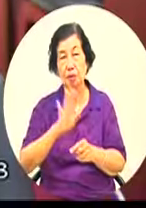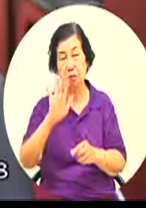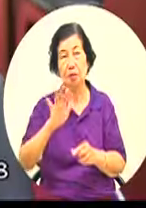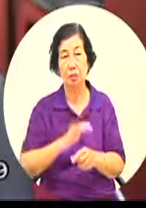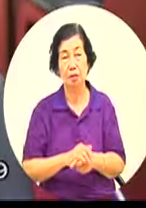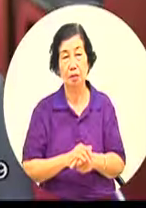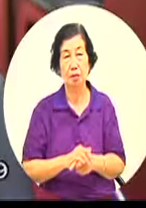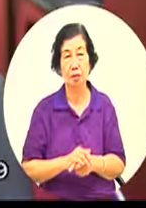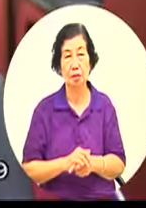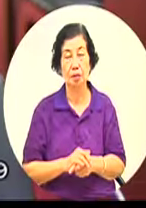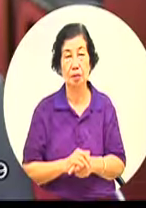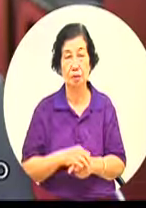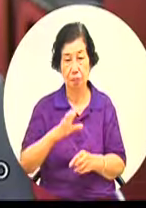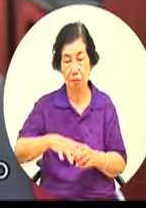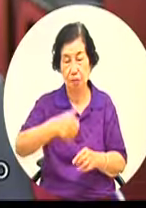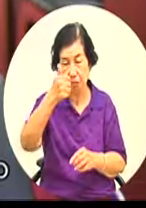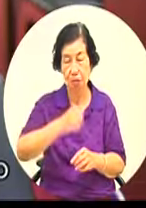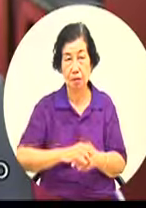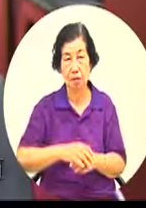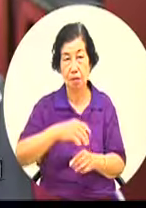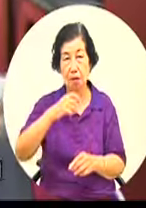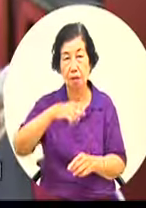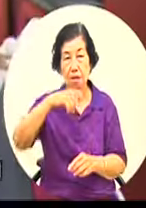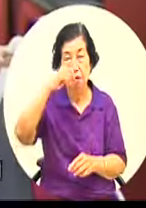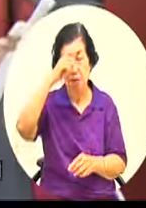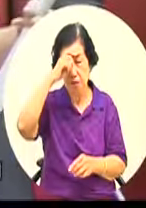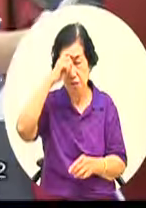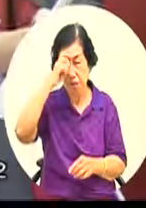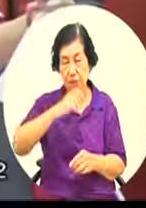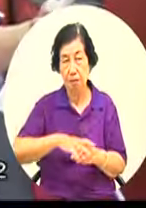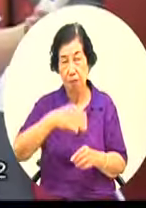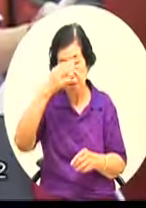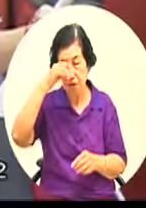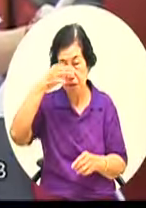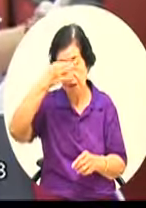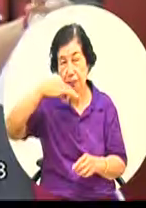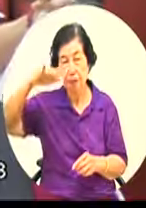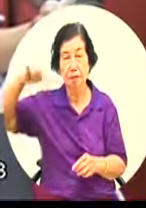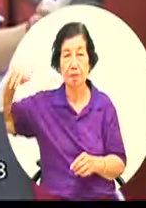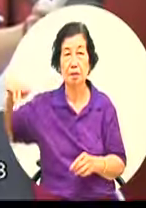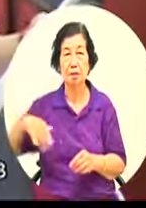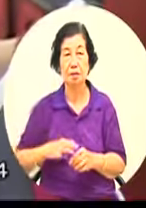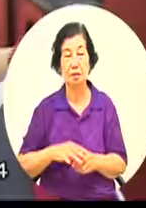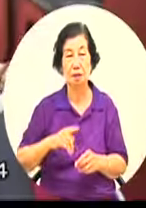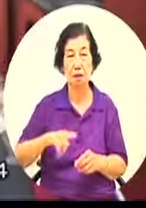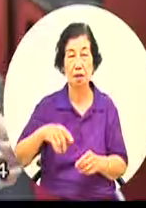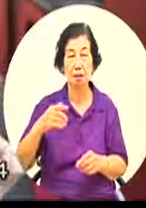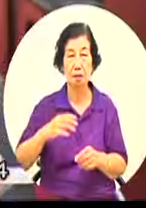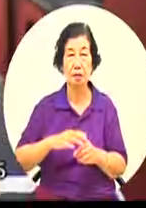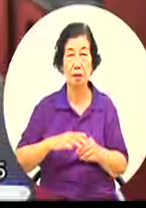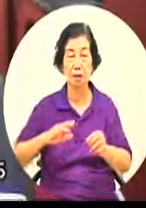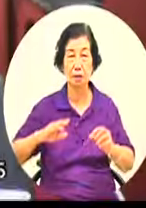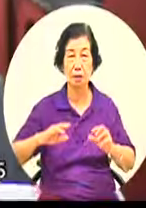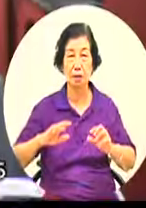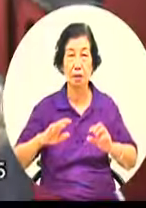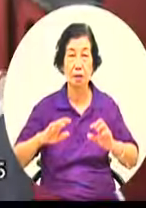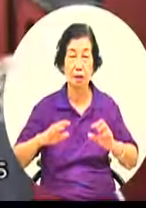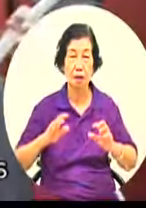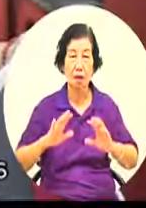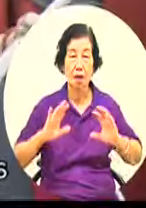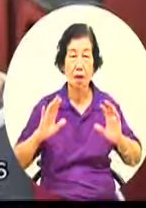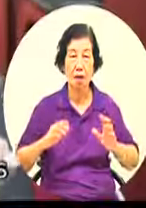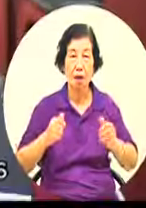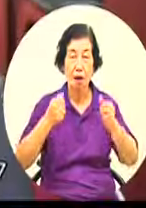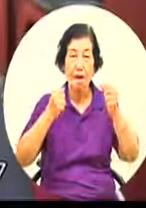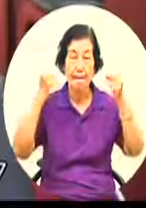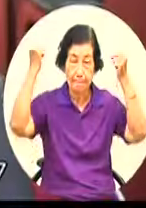待。我们需要的是一个标准，可以让所有专业选手、国手可以训练的地方，而不是半